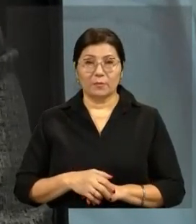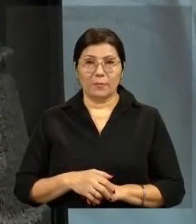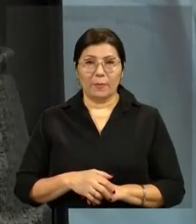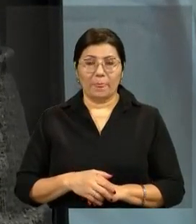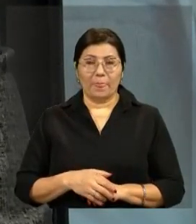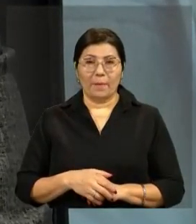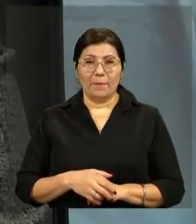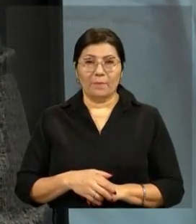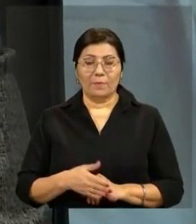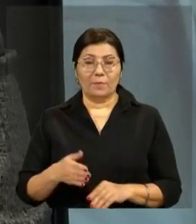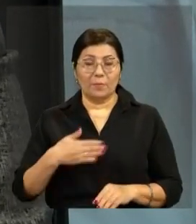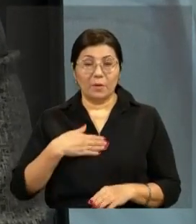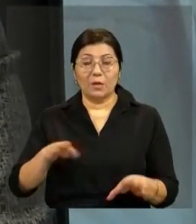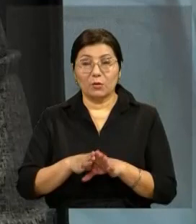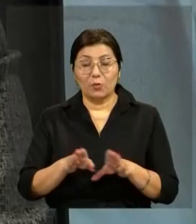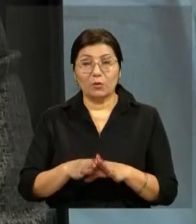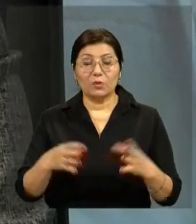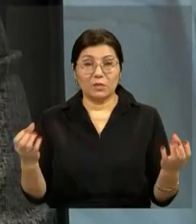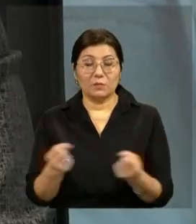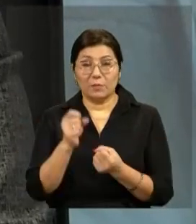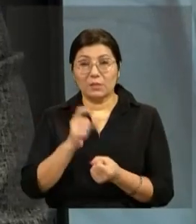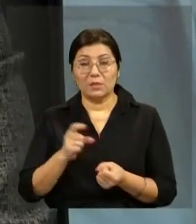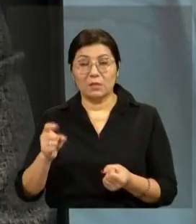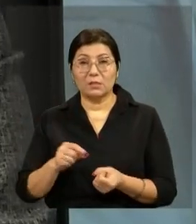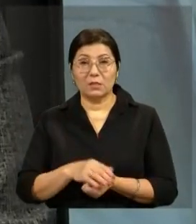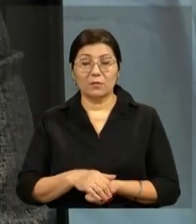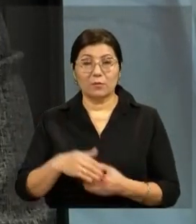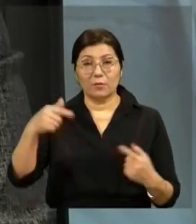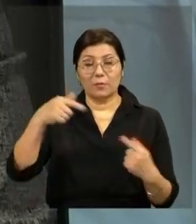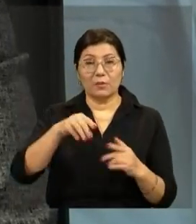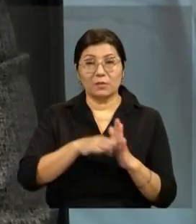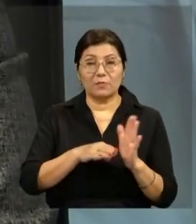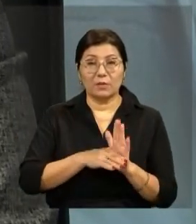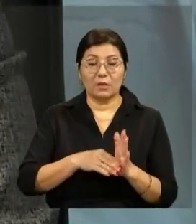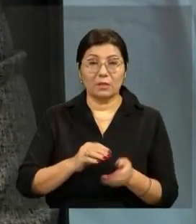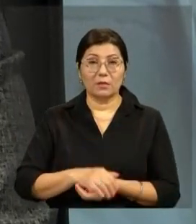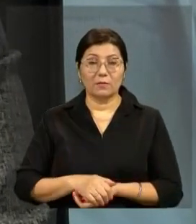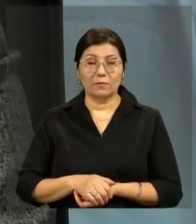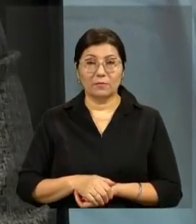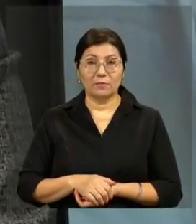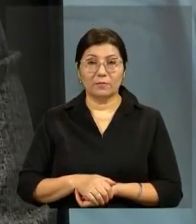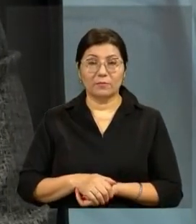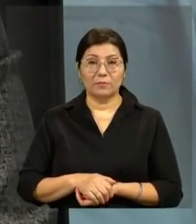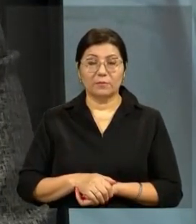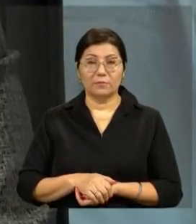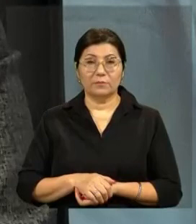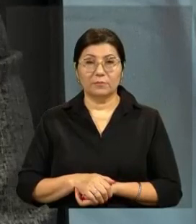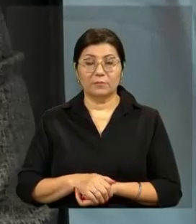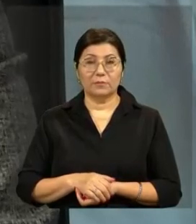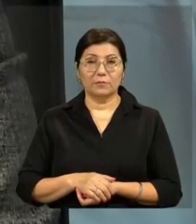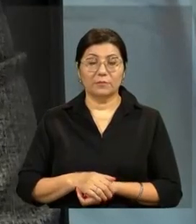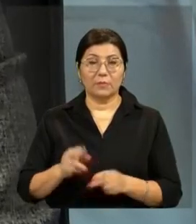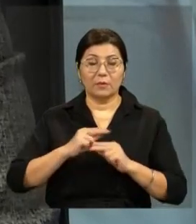ним ходим мы сами. Строим графики в соответствии, учитывая их интересы, учитывая расписание наших учителей, наших